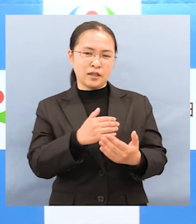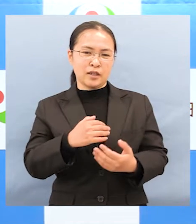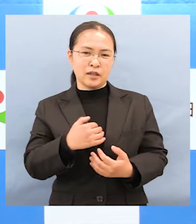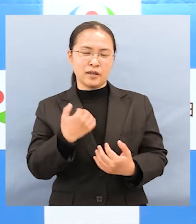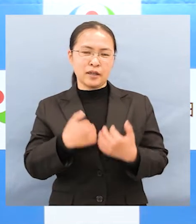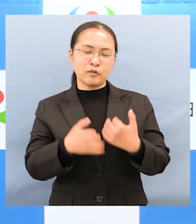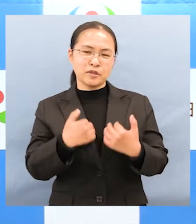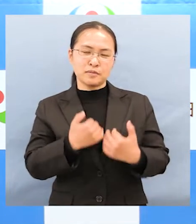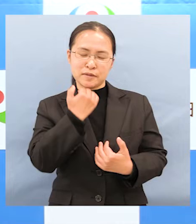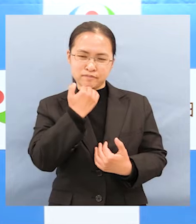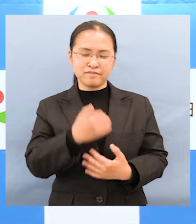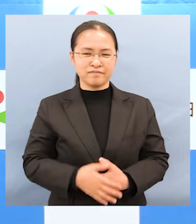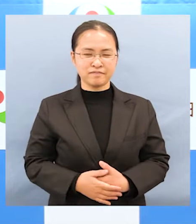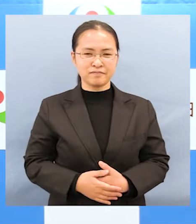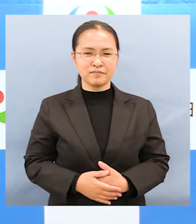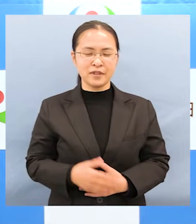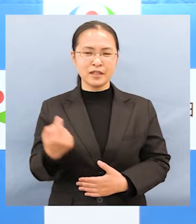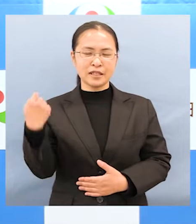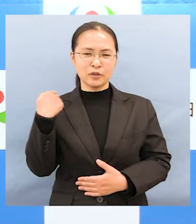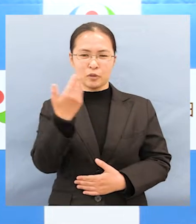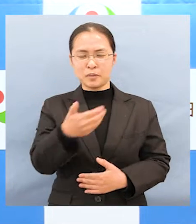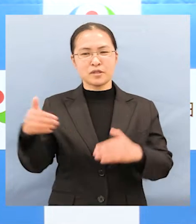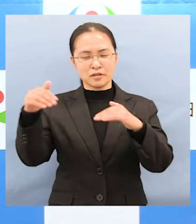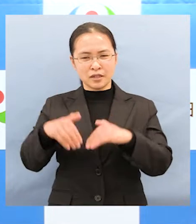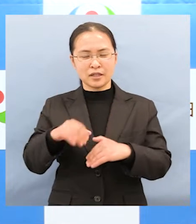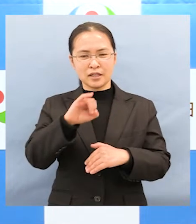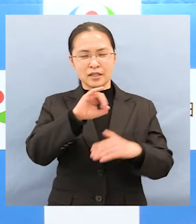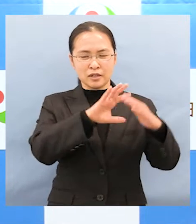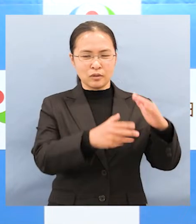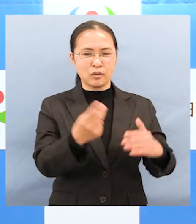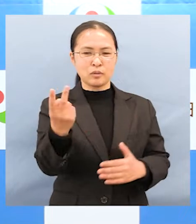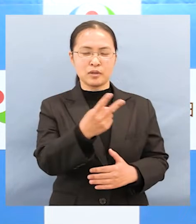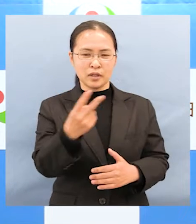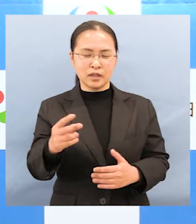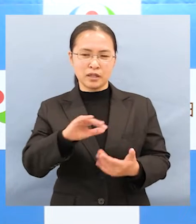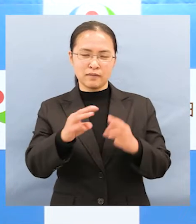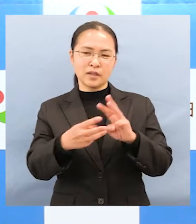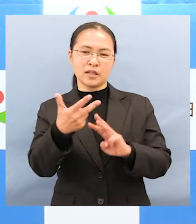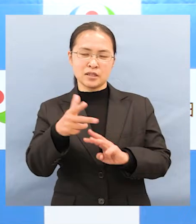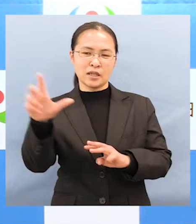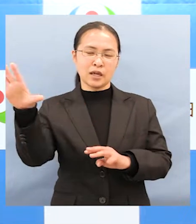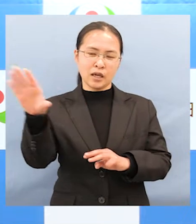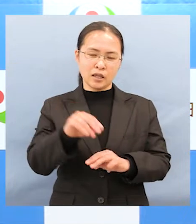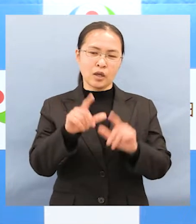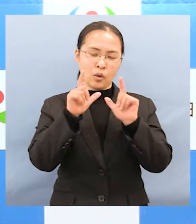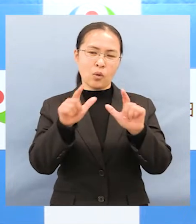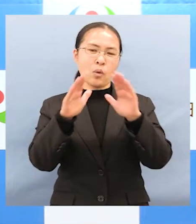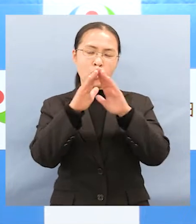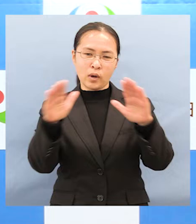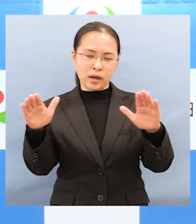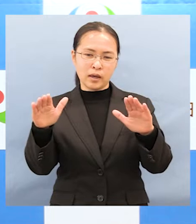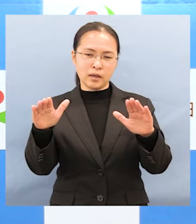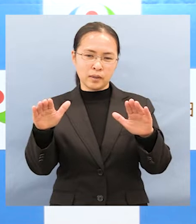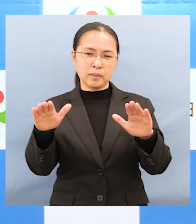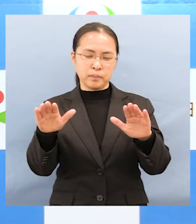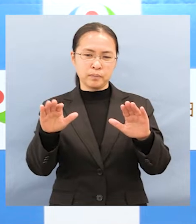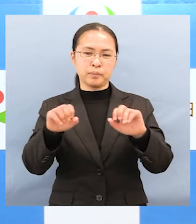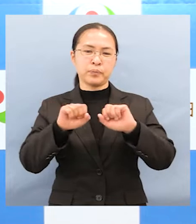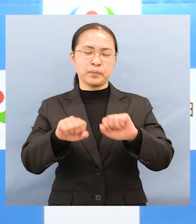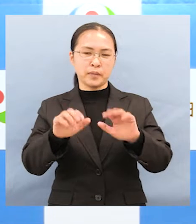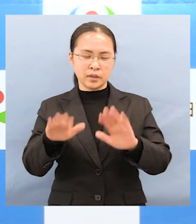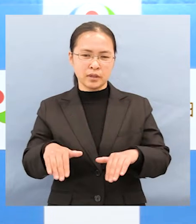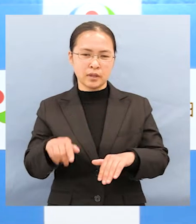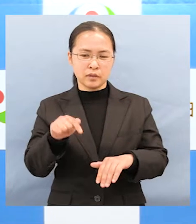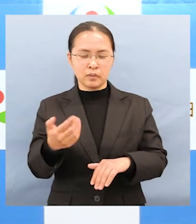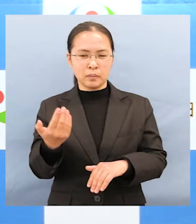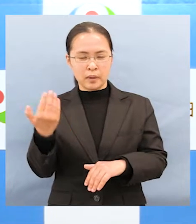ります。昨日は水谷隼選手と伊藤美誠選手が凱旋報告会をヤマハスタジアムで行ってくれまして、